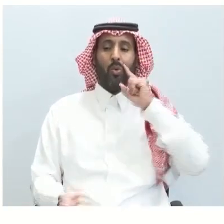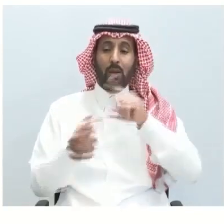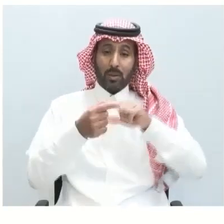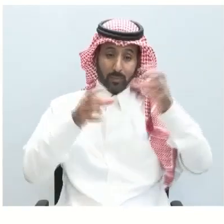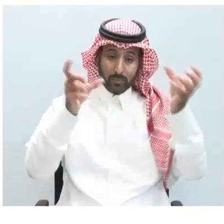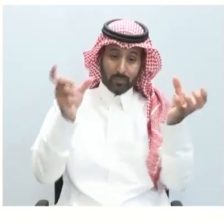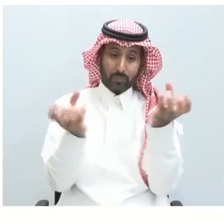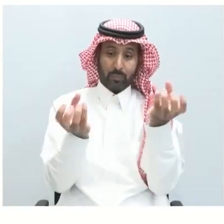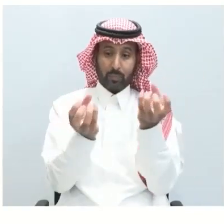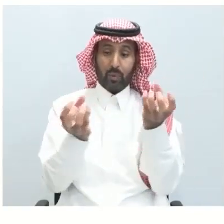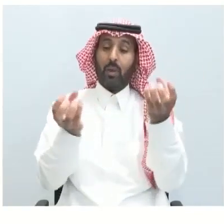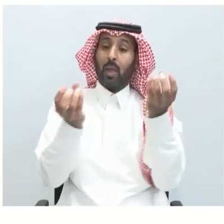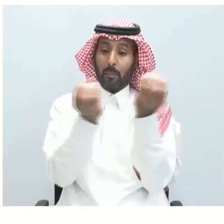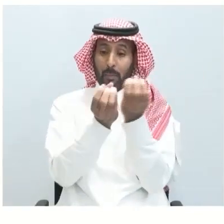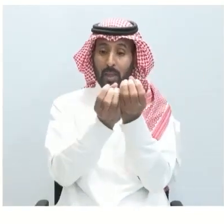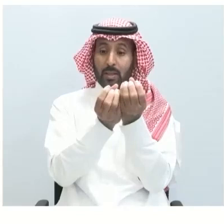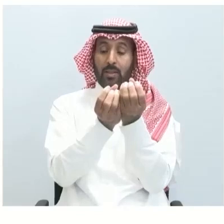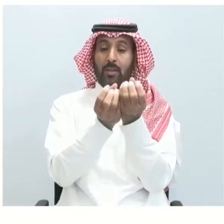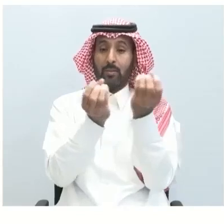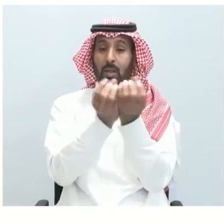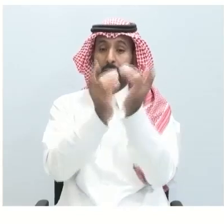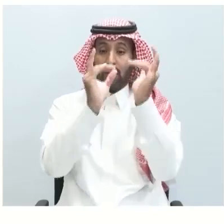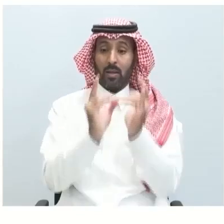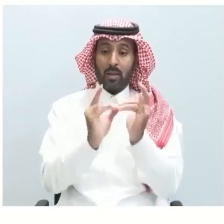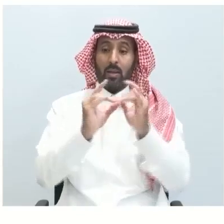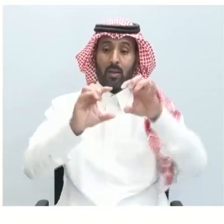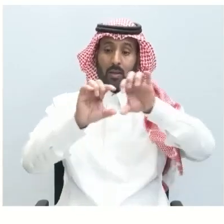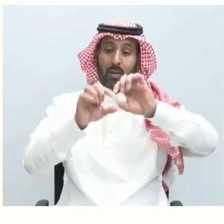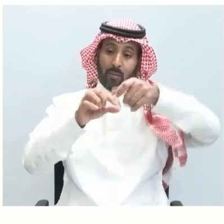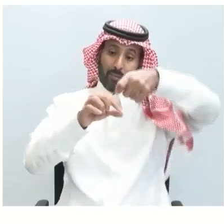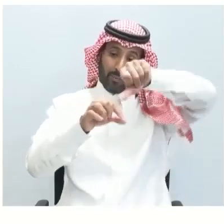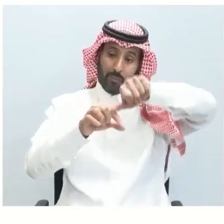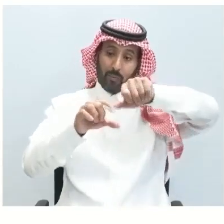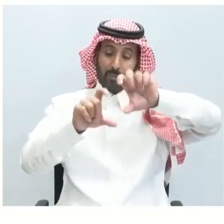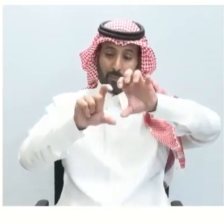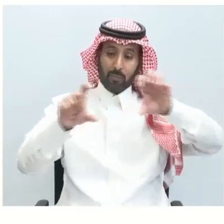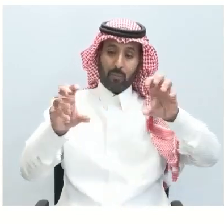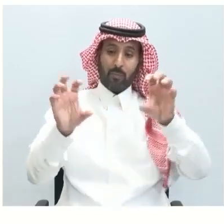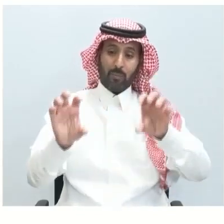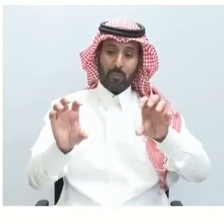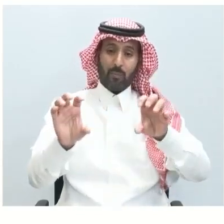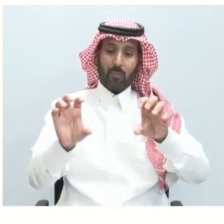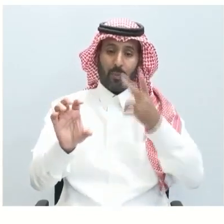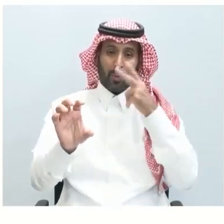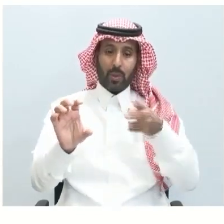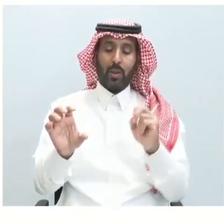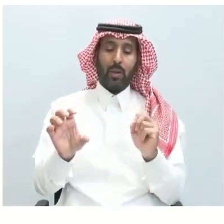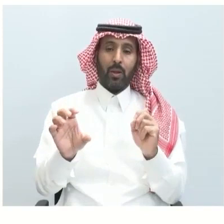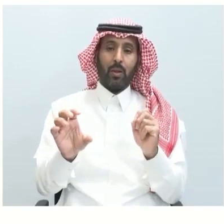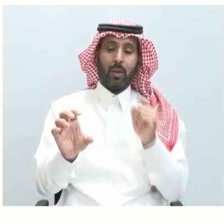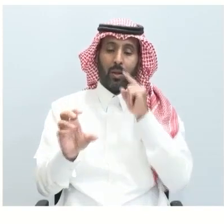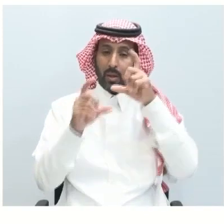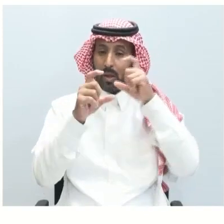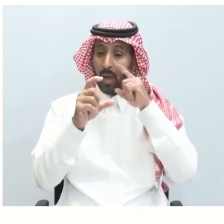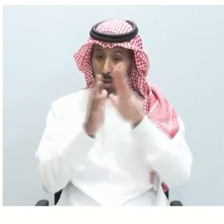لكن هنا الدورق الان متصلين نعم لكن مغلق في حاله مغلقه انظر الصوره